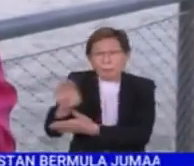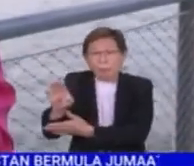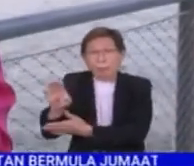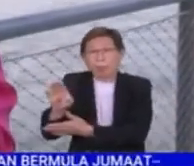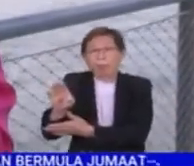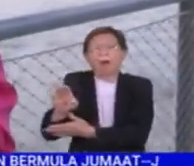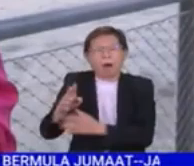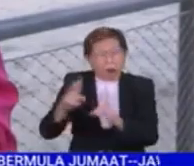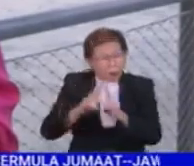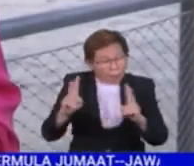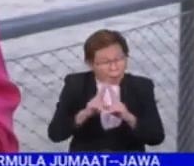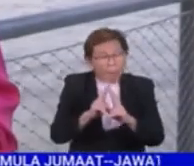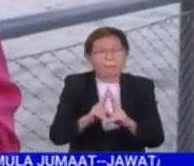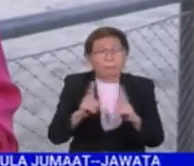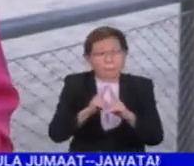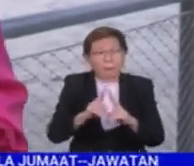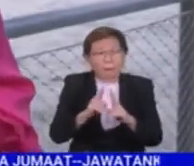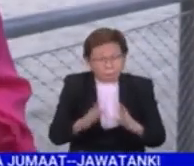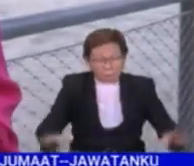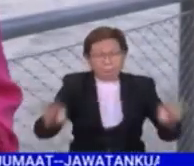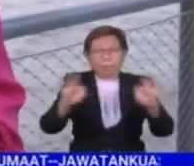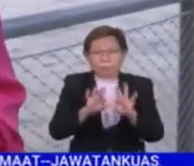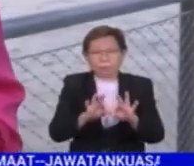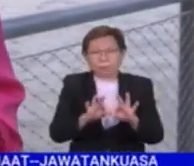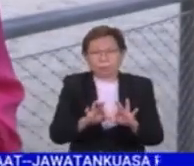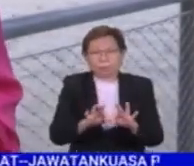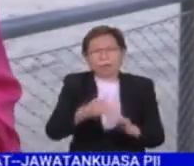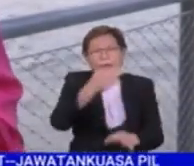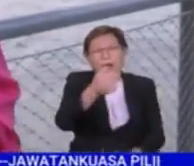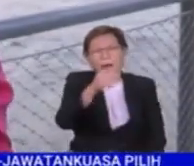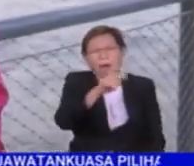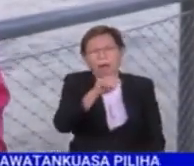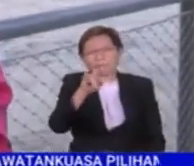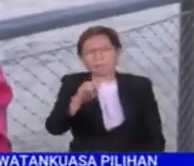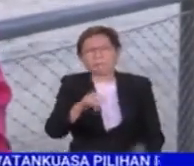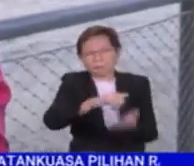sendiri amat kritikal Han muhili New York RTM